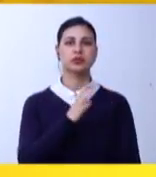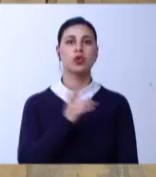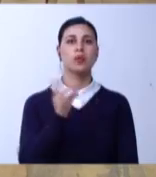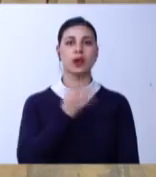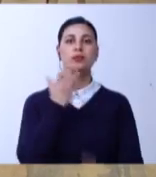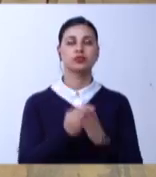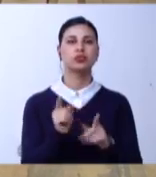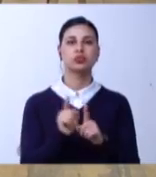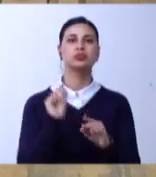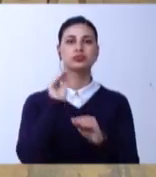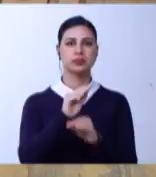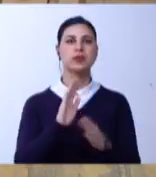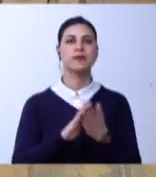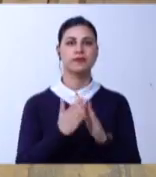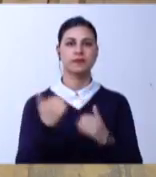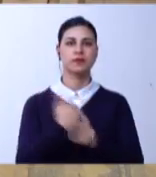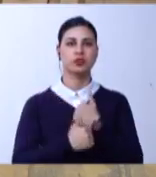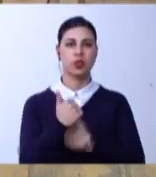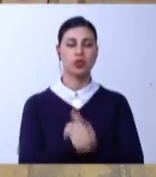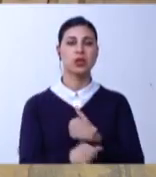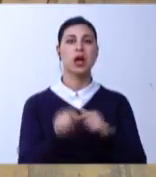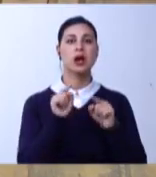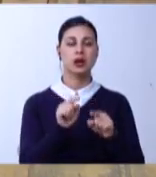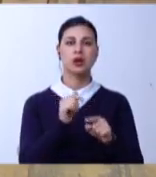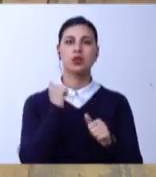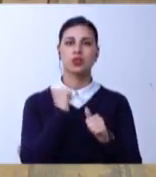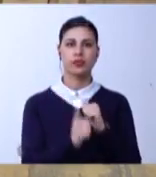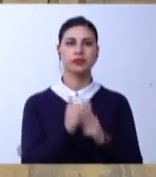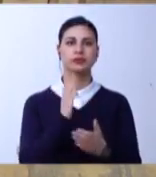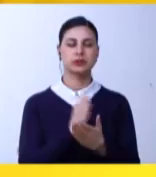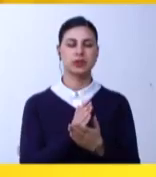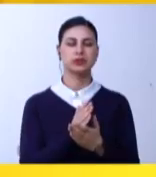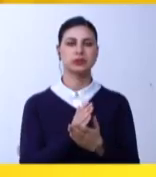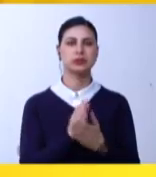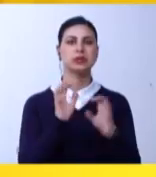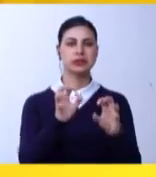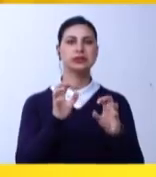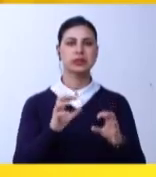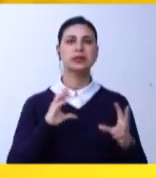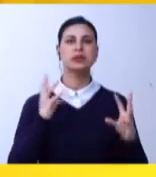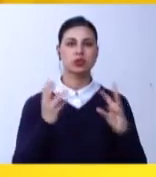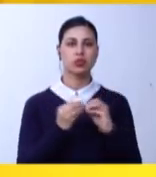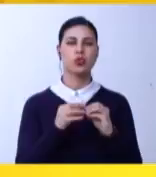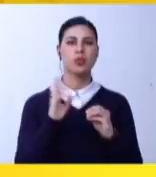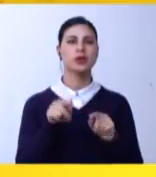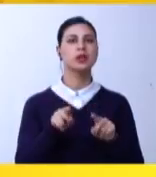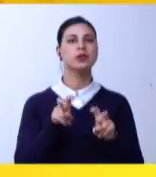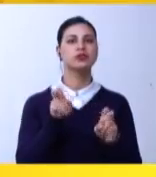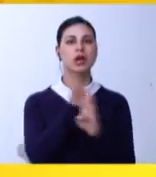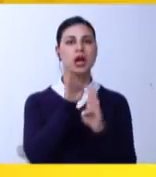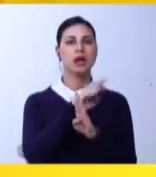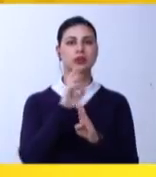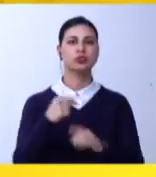გვაქვს ვიქტორინაც, ხომ ასე ათეა, რომელიც როგორც ყოველთვის არის წესების ერთობლიობა და გულისხმობს გარემოს